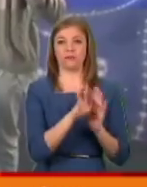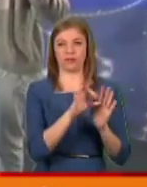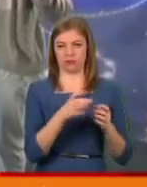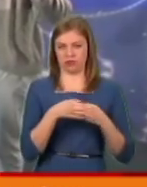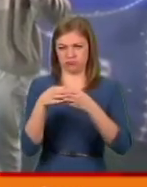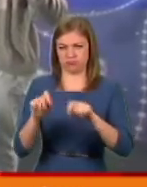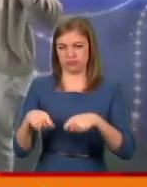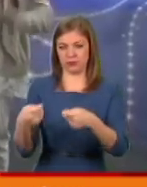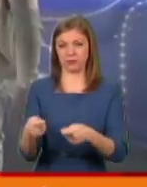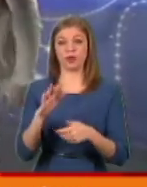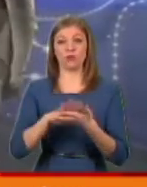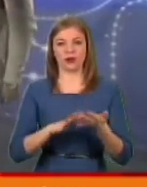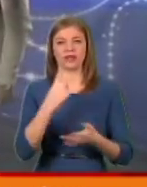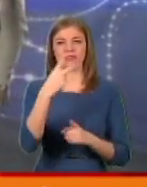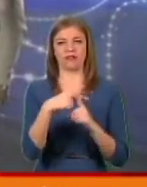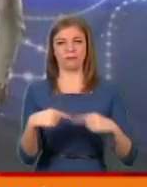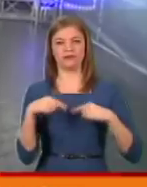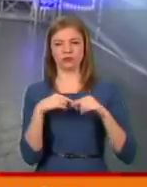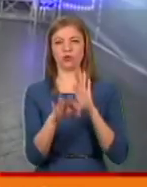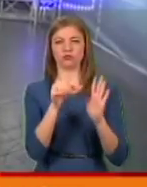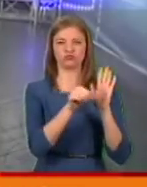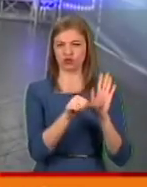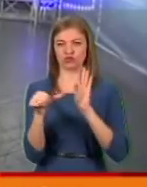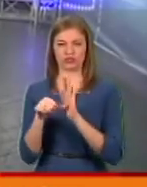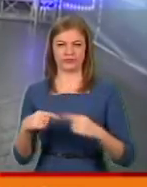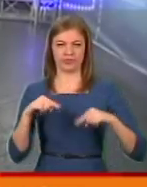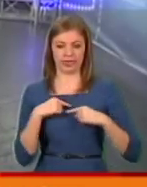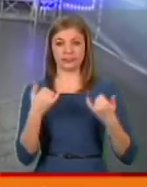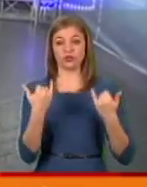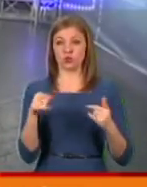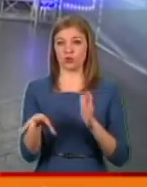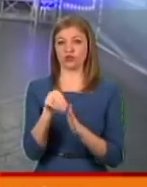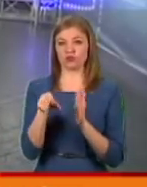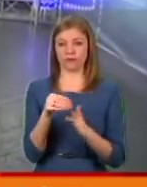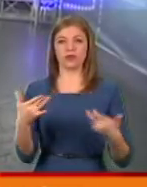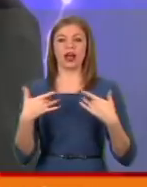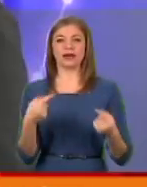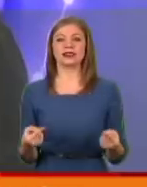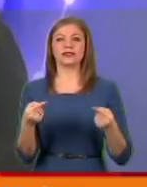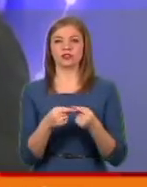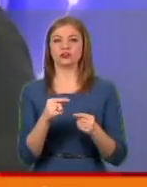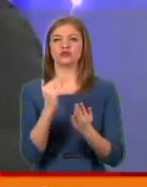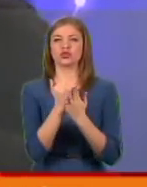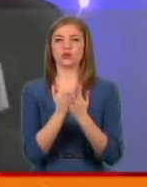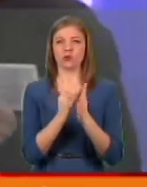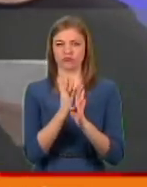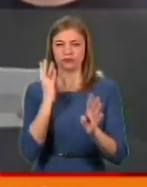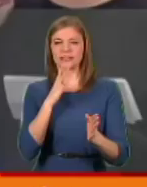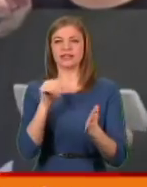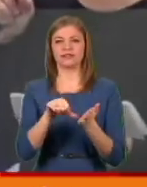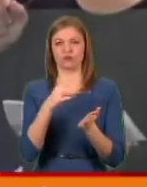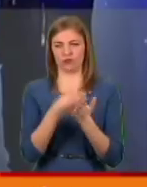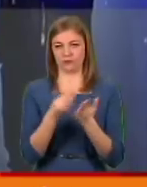выбрал. Попереду два півфінали, де оберуть шістку фіналістів. Сьогоднішнім жеребкуванням артисти визначили порядок і день свого